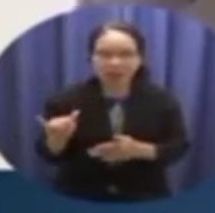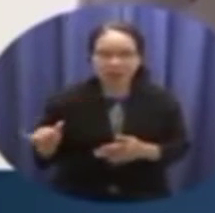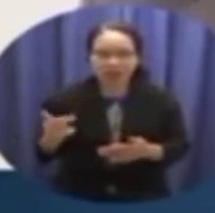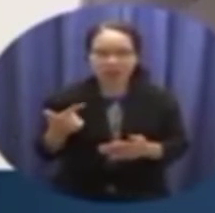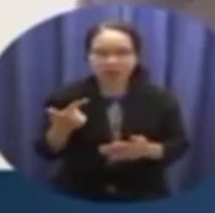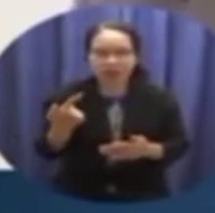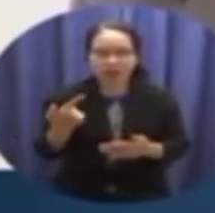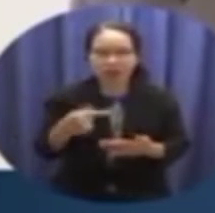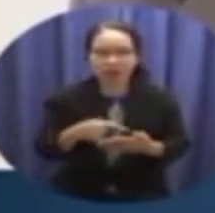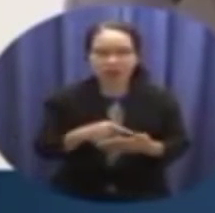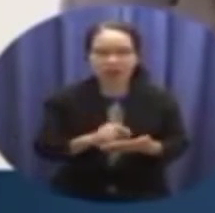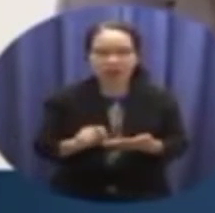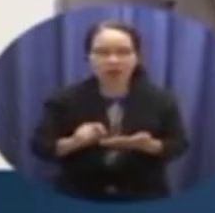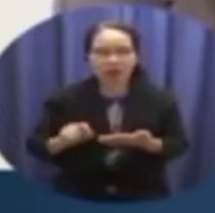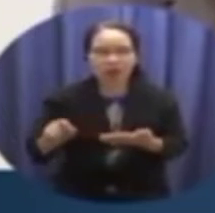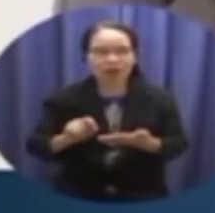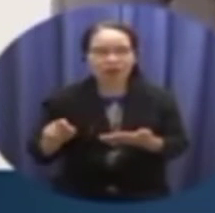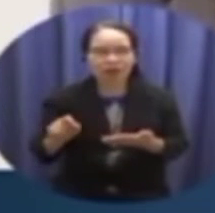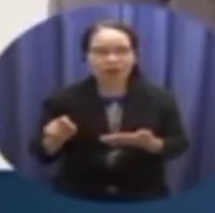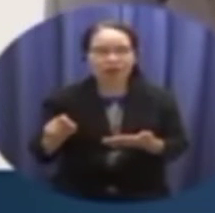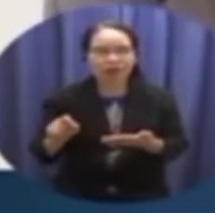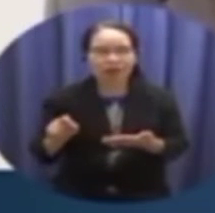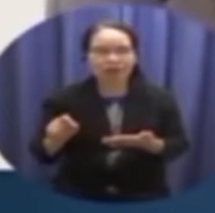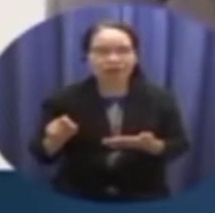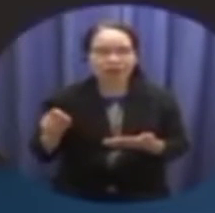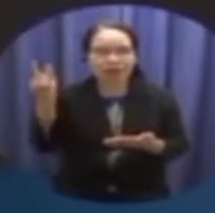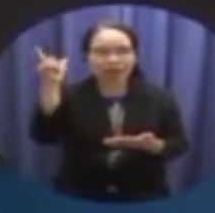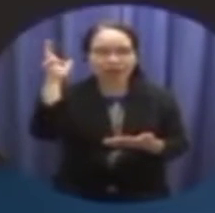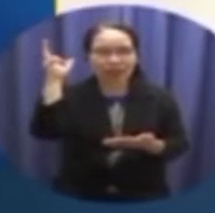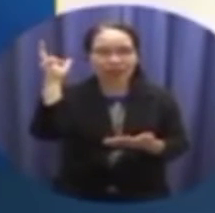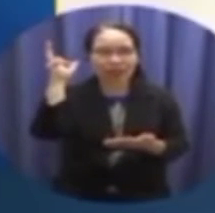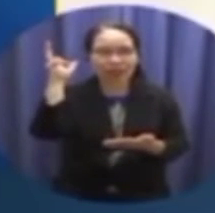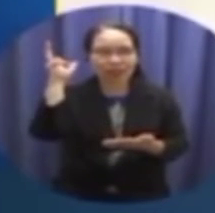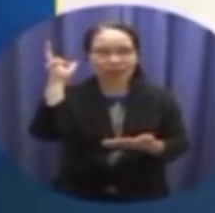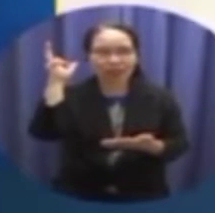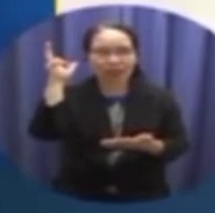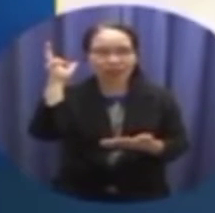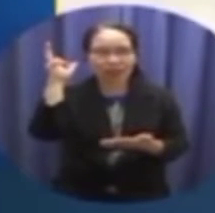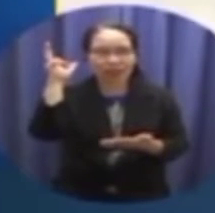sa 21, ganito ang ating mababasa. Pakinggan mo, ha?